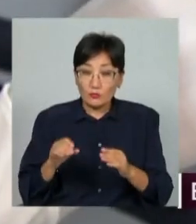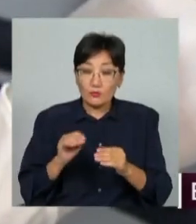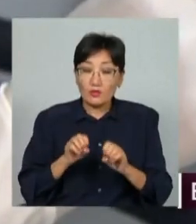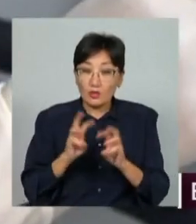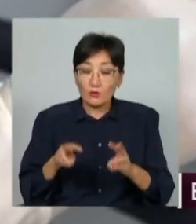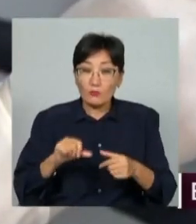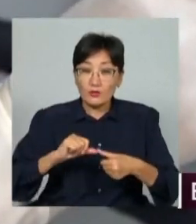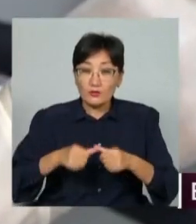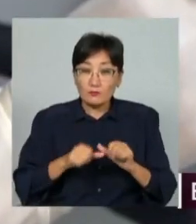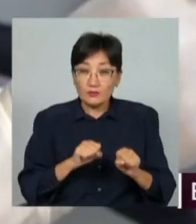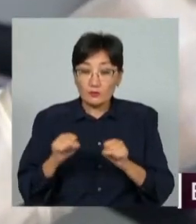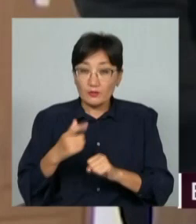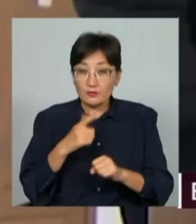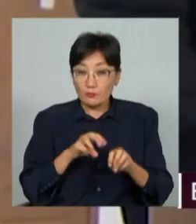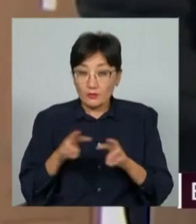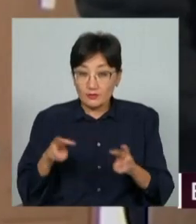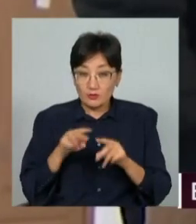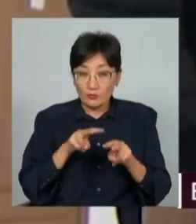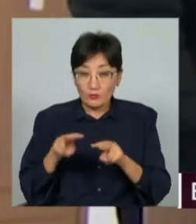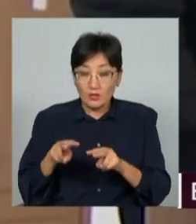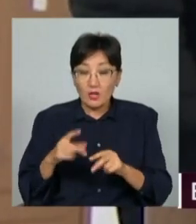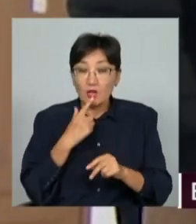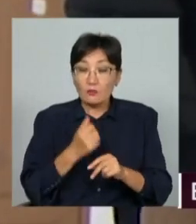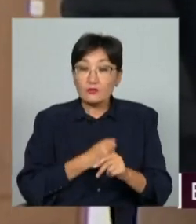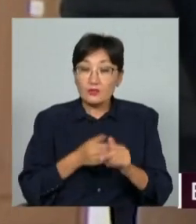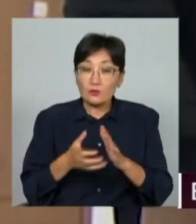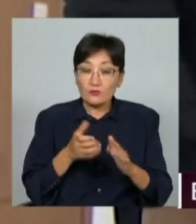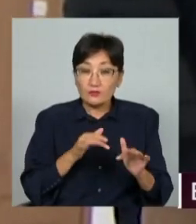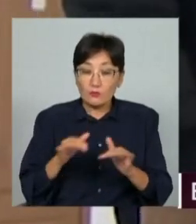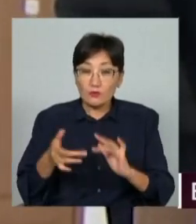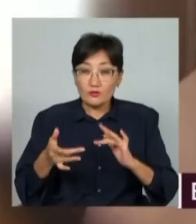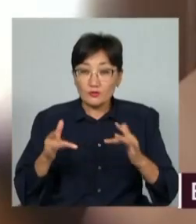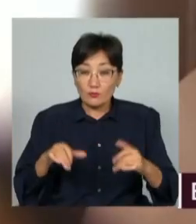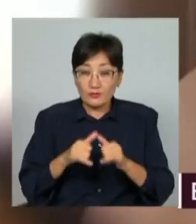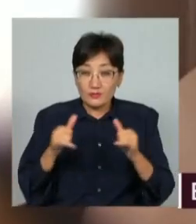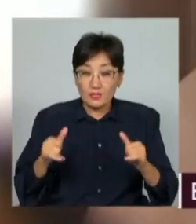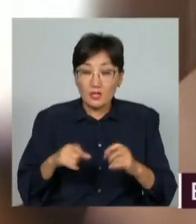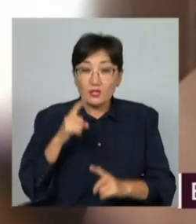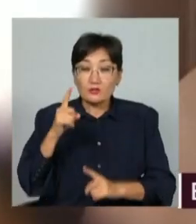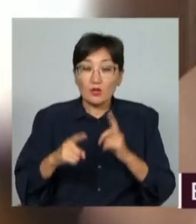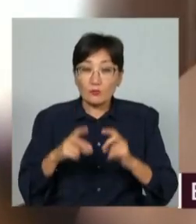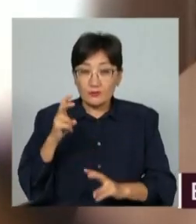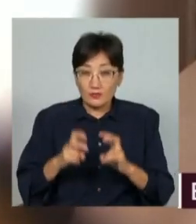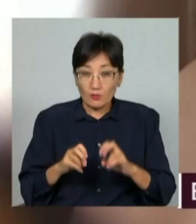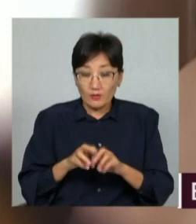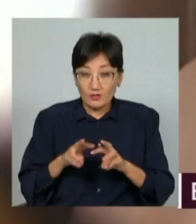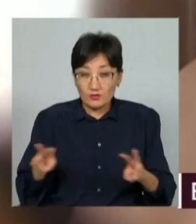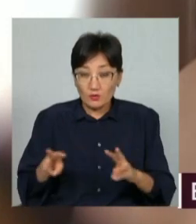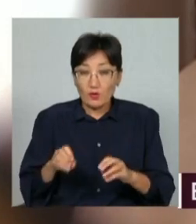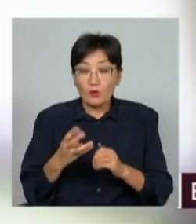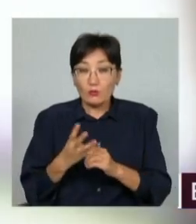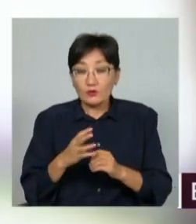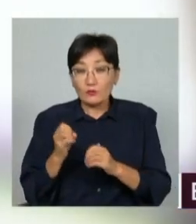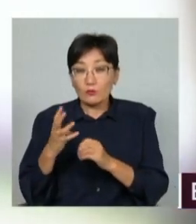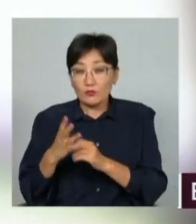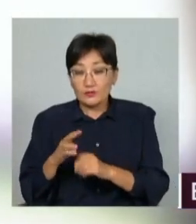ету ұдайы қорғаныс министрінің бақылауында. Алдағы әскерге шақыру барысында цифрлық даму және аэроғарыш өнеркәсібі министрлігінің